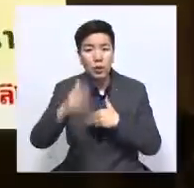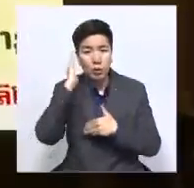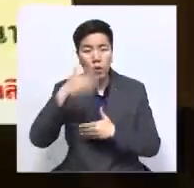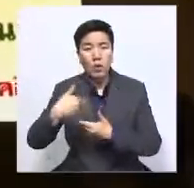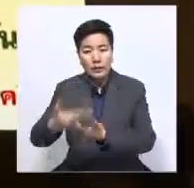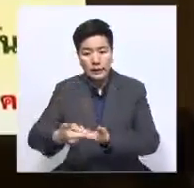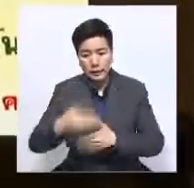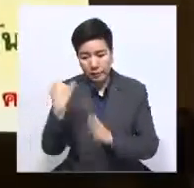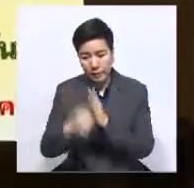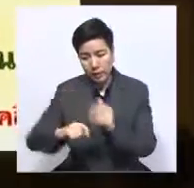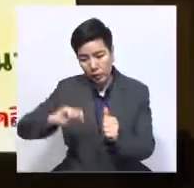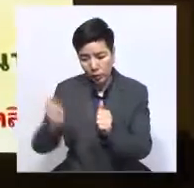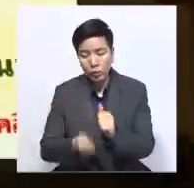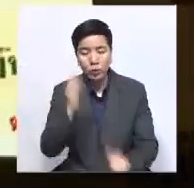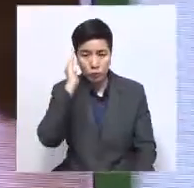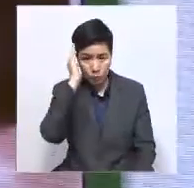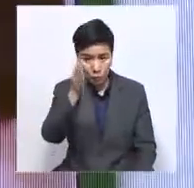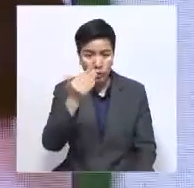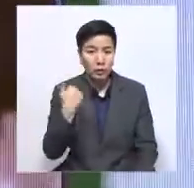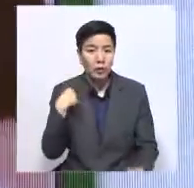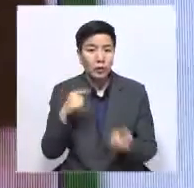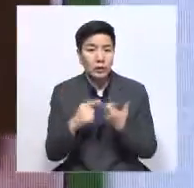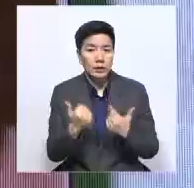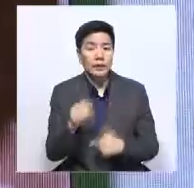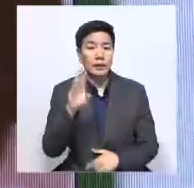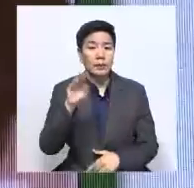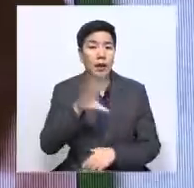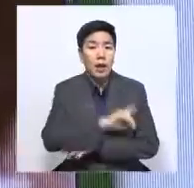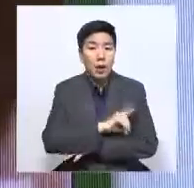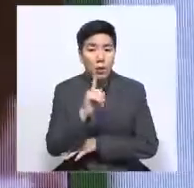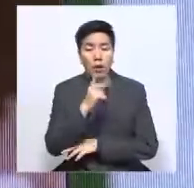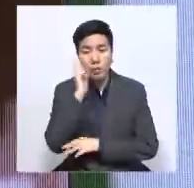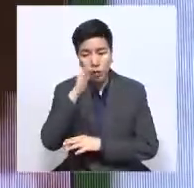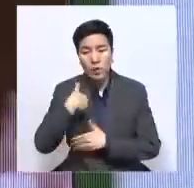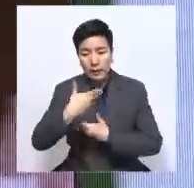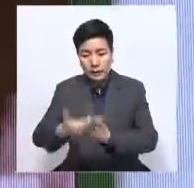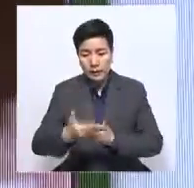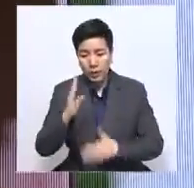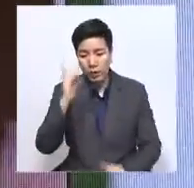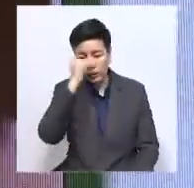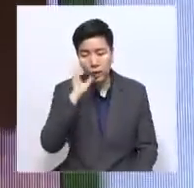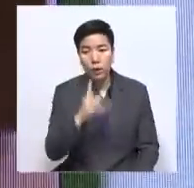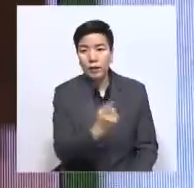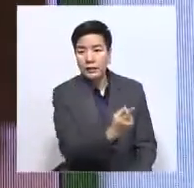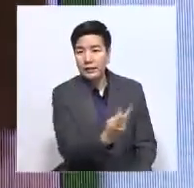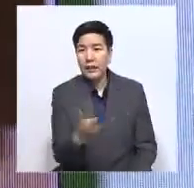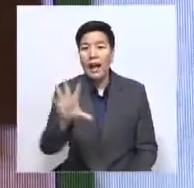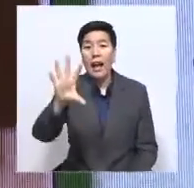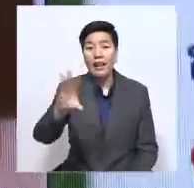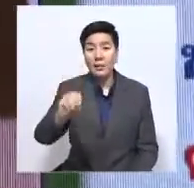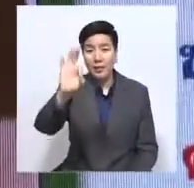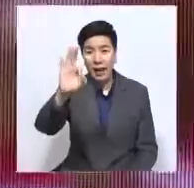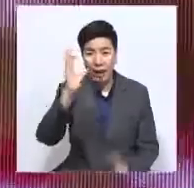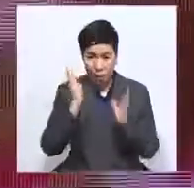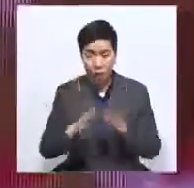ต้องเชิญมารับทราบข้อกล่าวหาต่อไปค่ะโดยคาดว่าภายใน45วันก็จะได้เชิญดารานักแสดงทั้ง59คนม